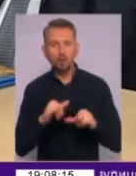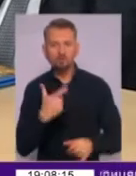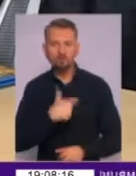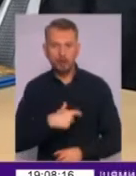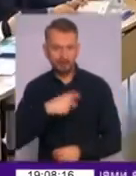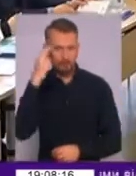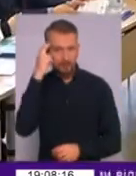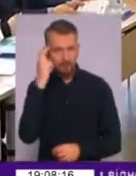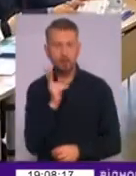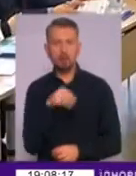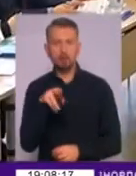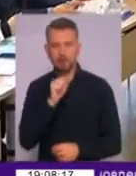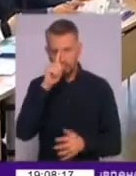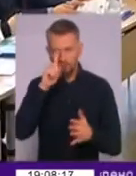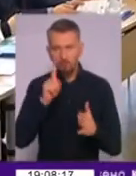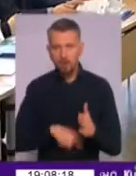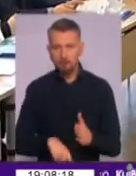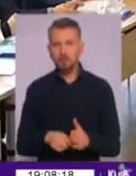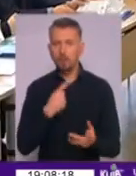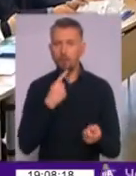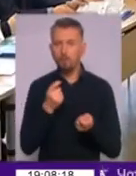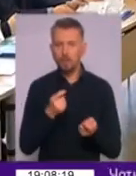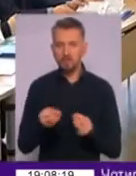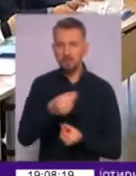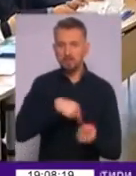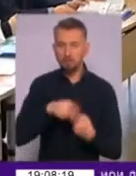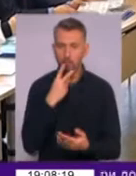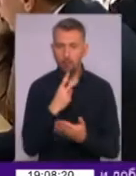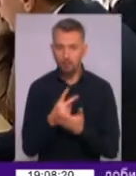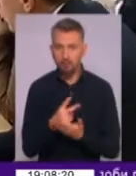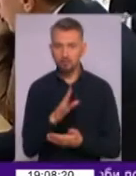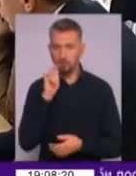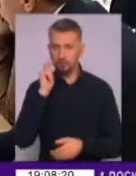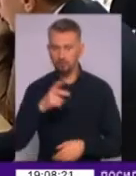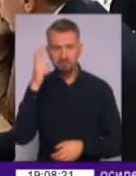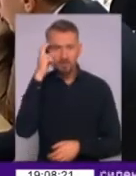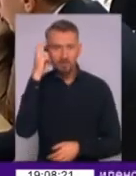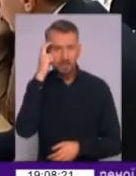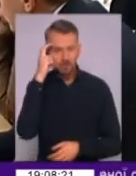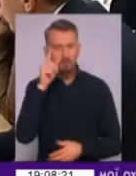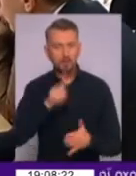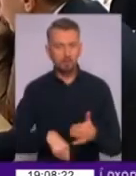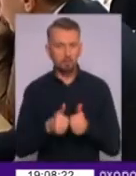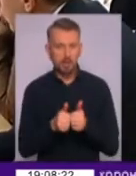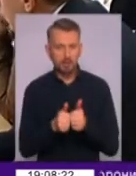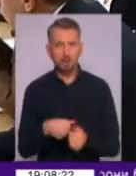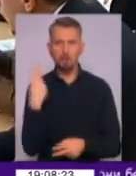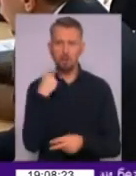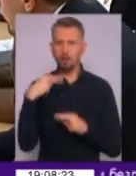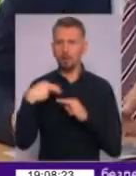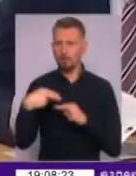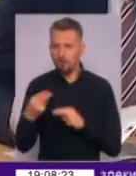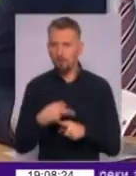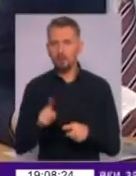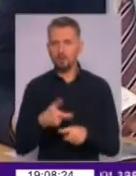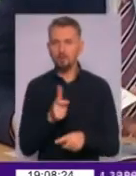КМДА упевнені, розсудливі та обережні бізнесмени побачили в особі української столиці надійного партнера. Адже і борги виплачуються, а це понад